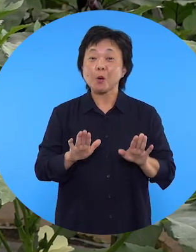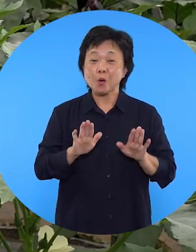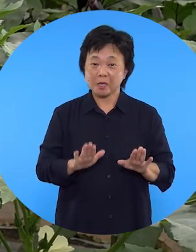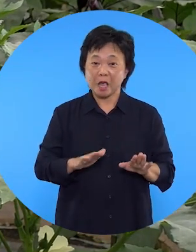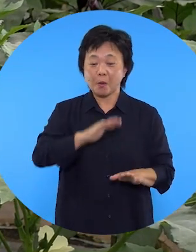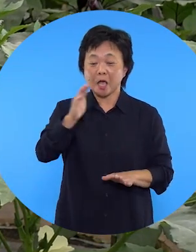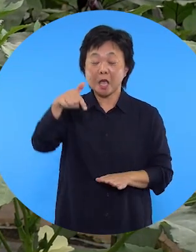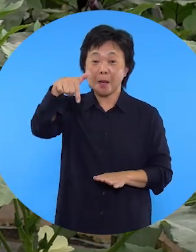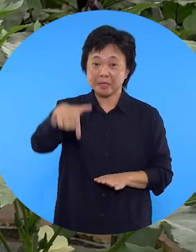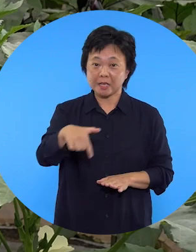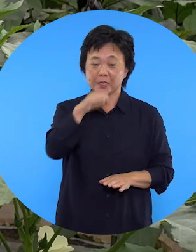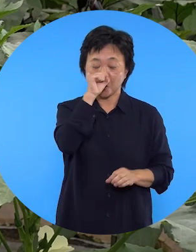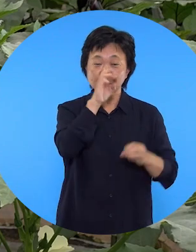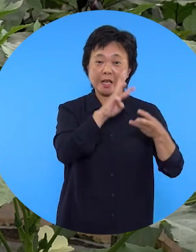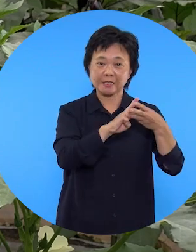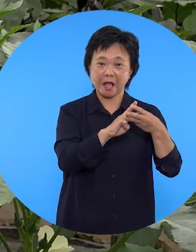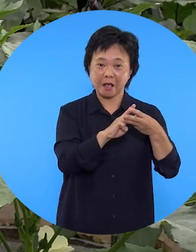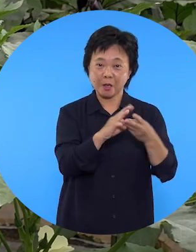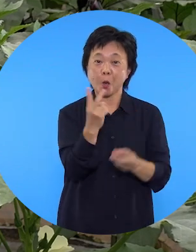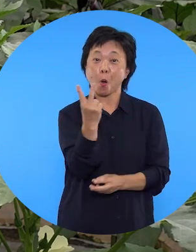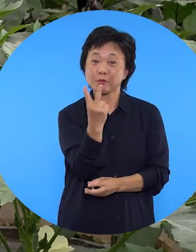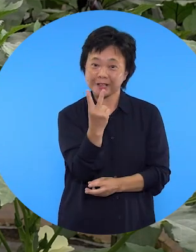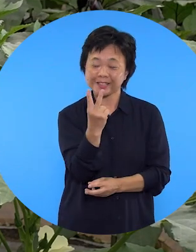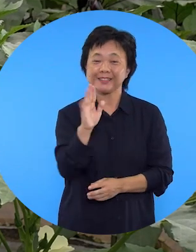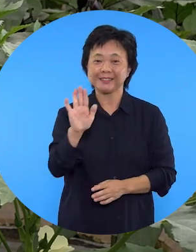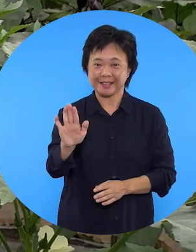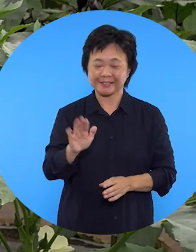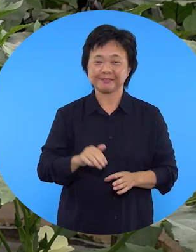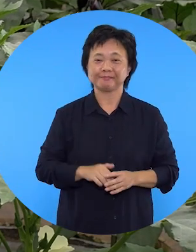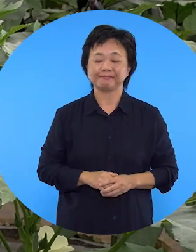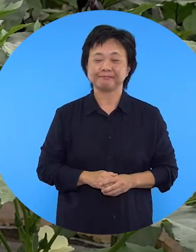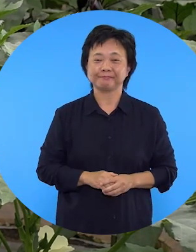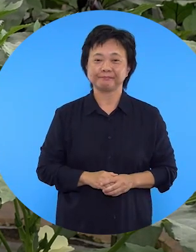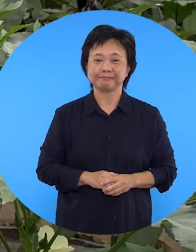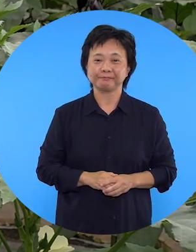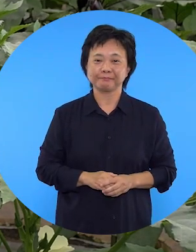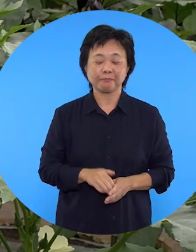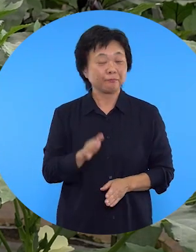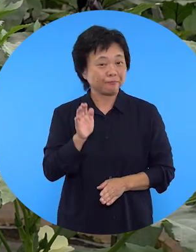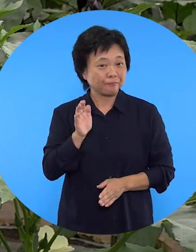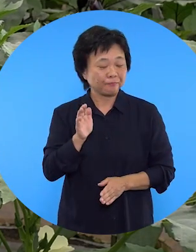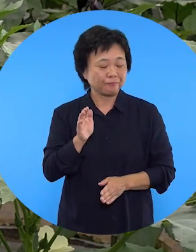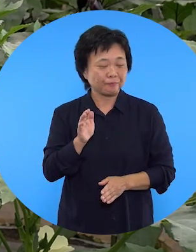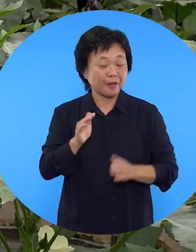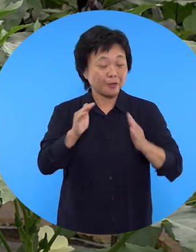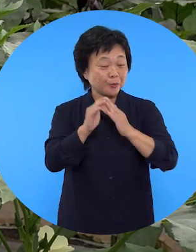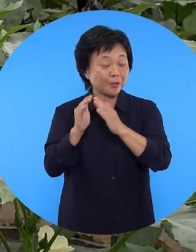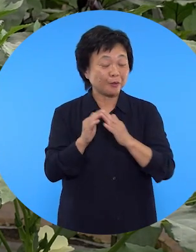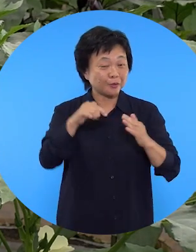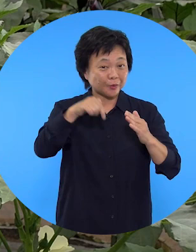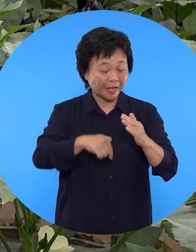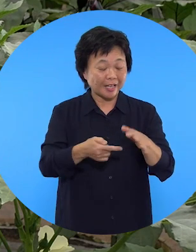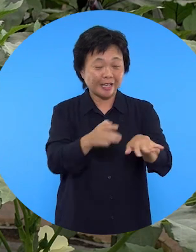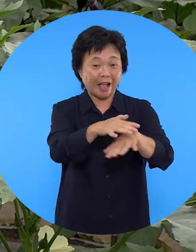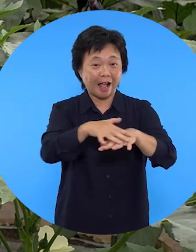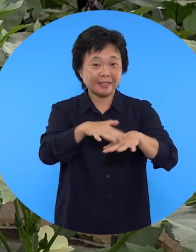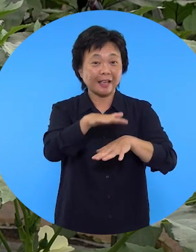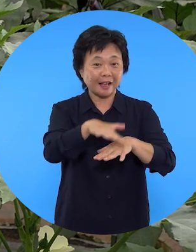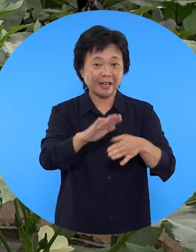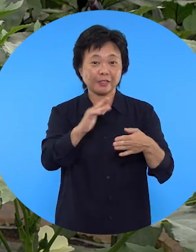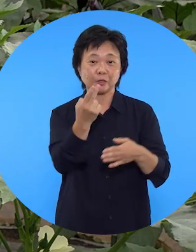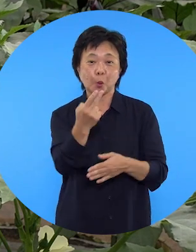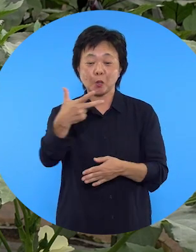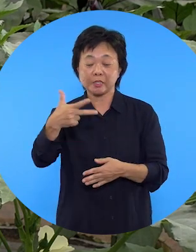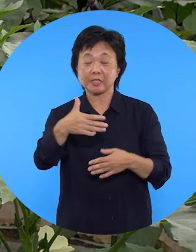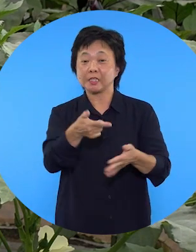今回は山下さんと吉田さんお二人を紹介しましたこうして伺ってみると住宅地の中に畑がある都市